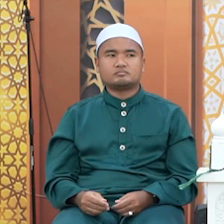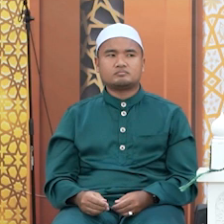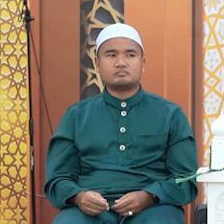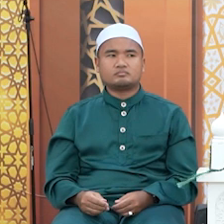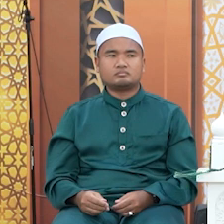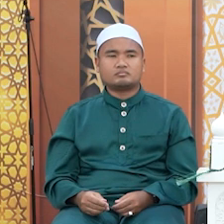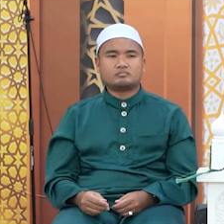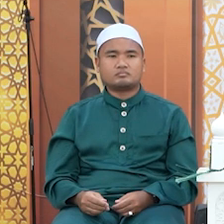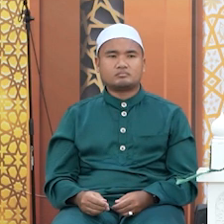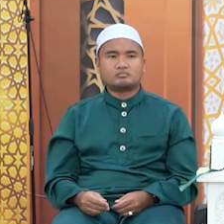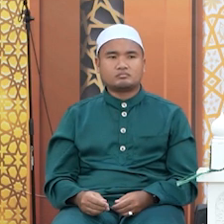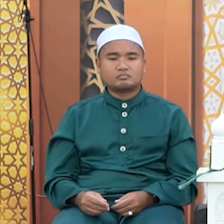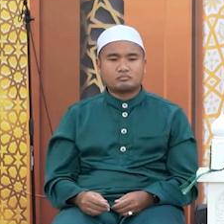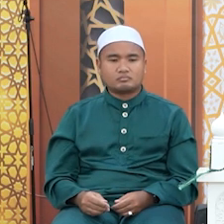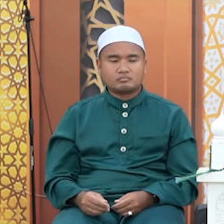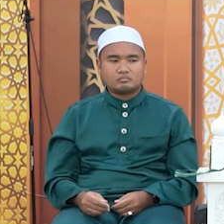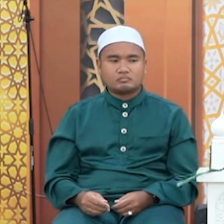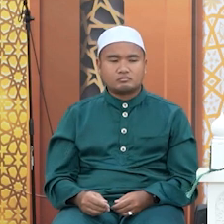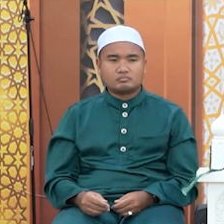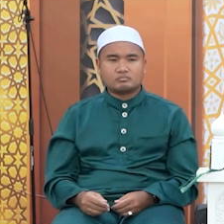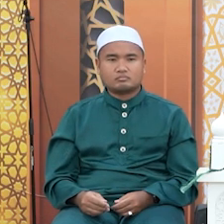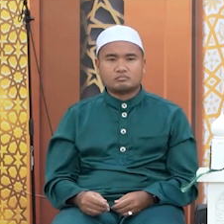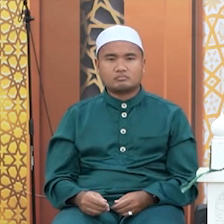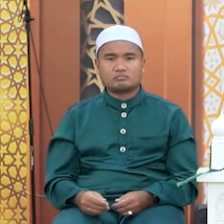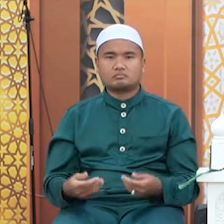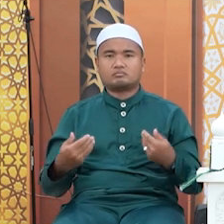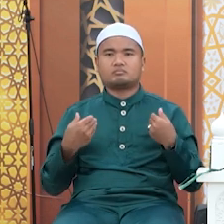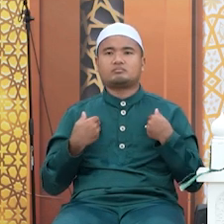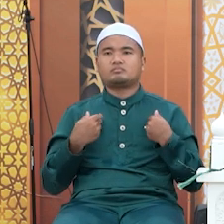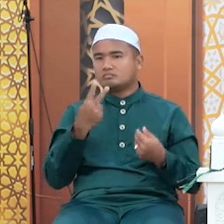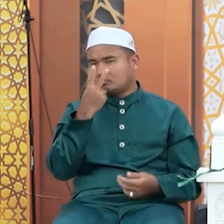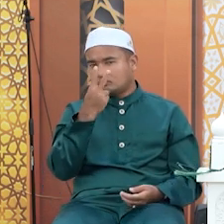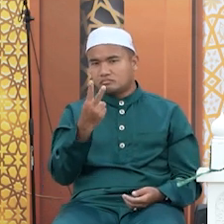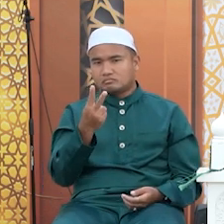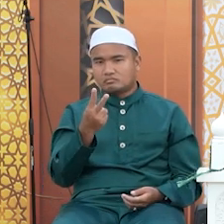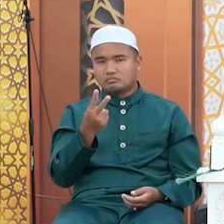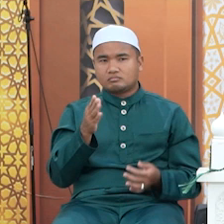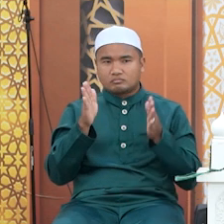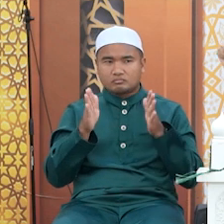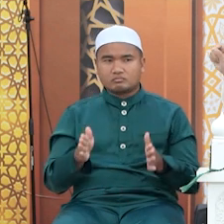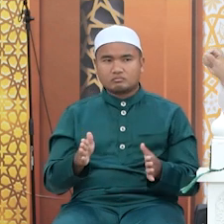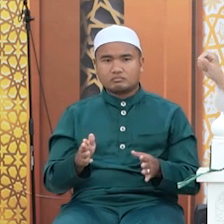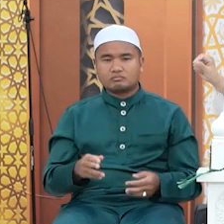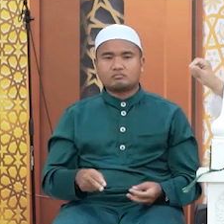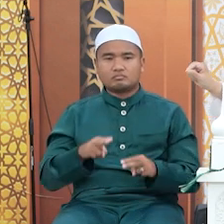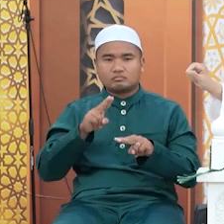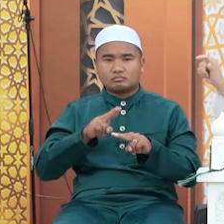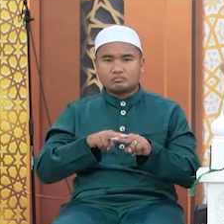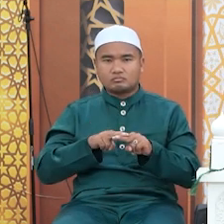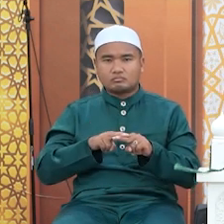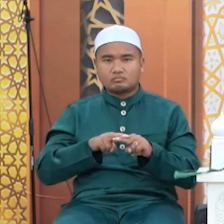Tapi tak ramai. Ada tak kita tengok orang waliyazabilah duduk di masa